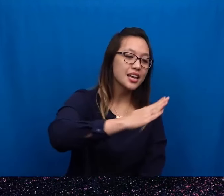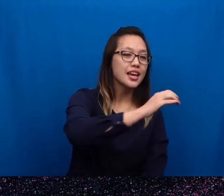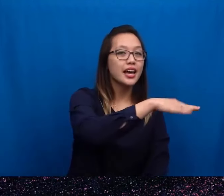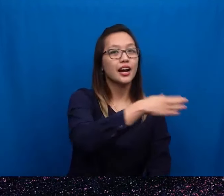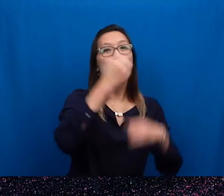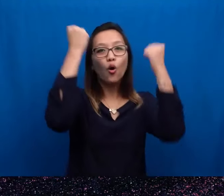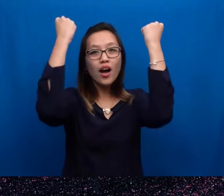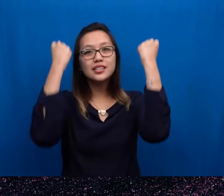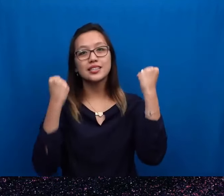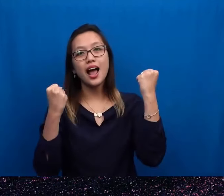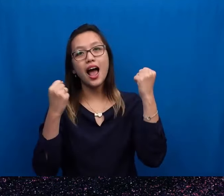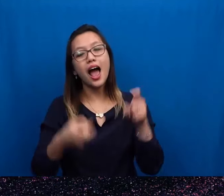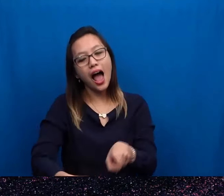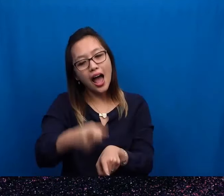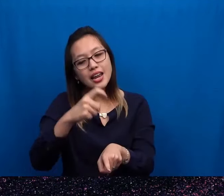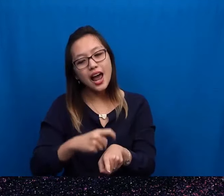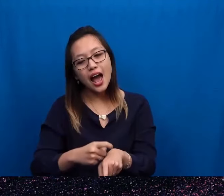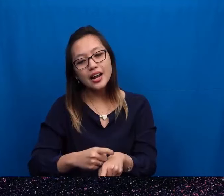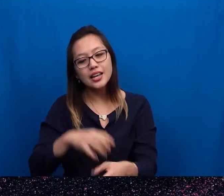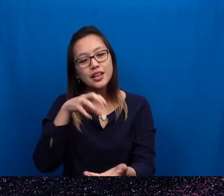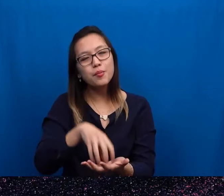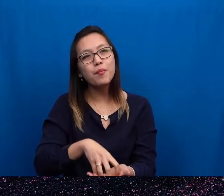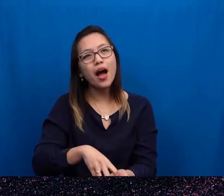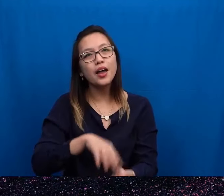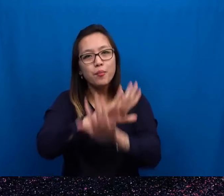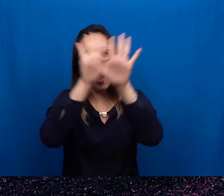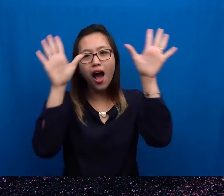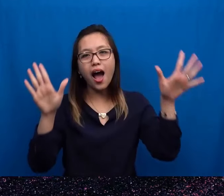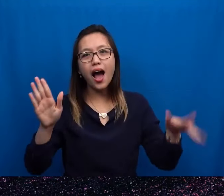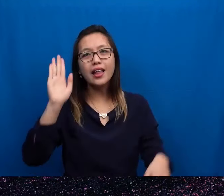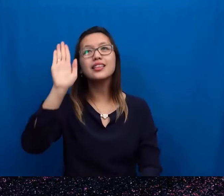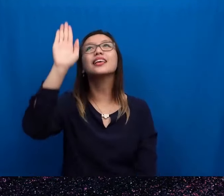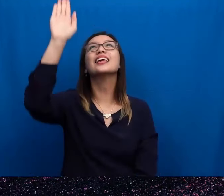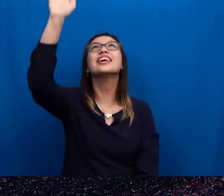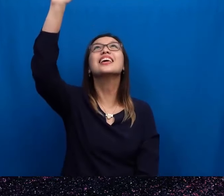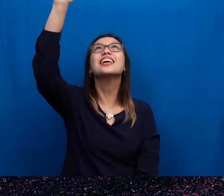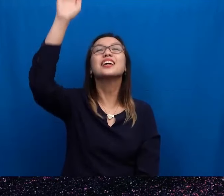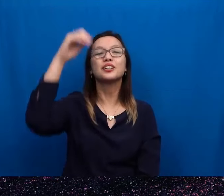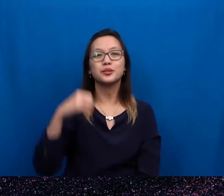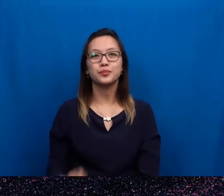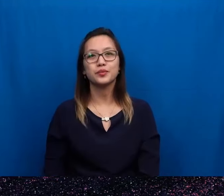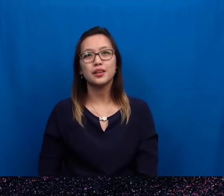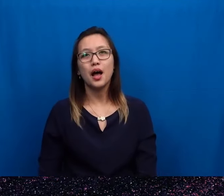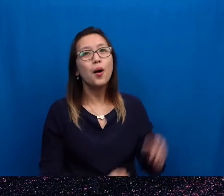Mengalir kuasa dari tempat maha tinggi,